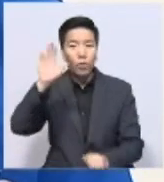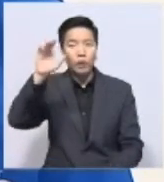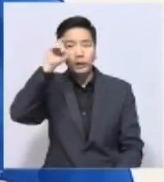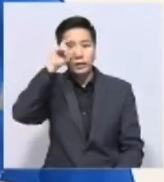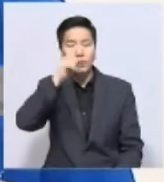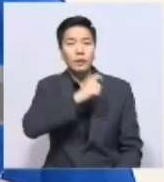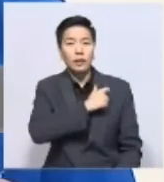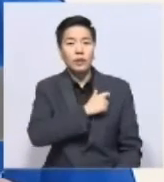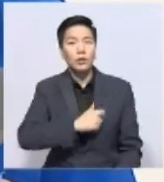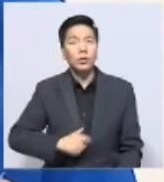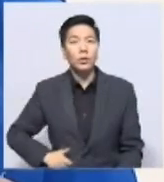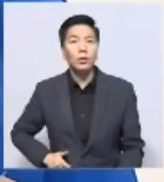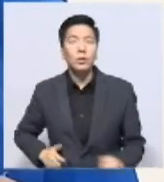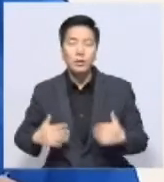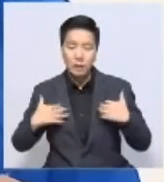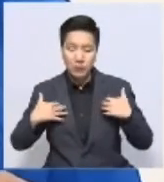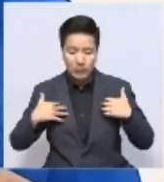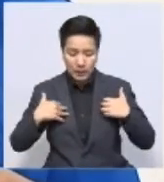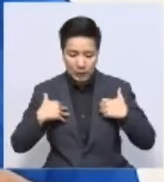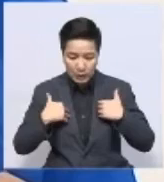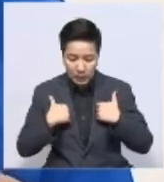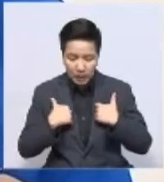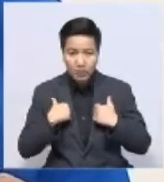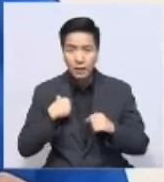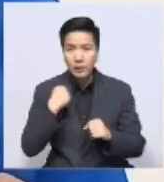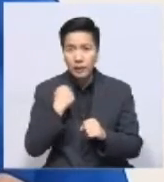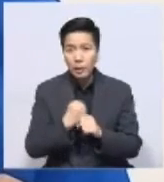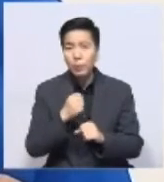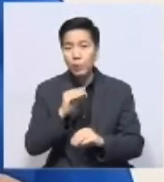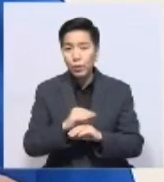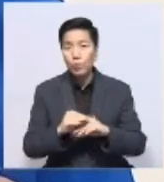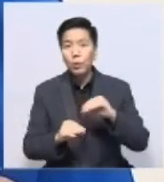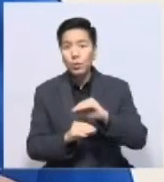อยแบบโครงการของท่าน